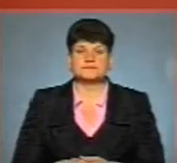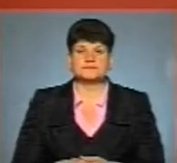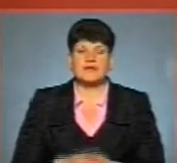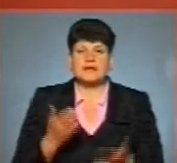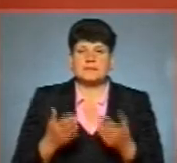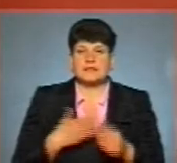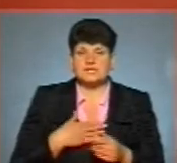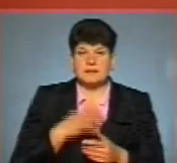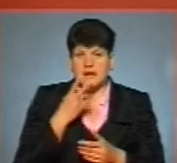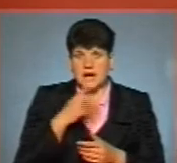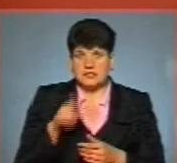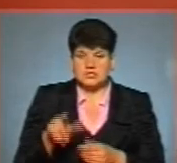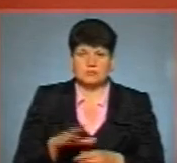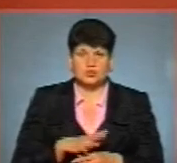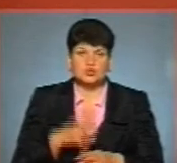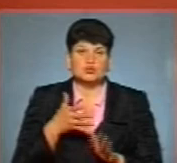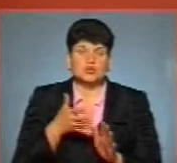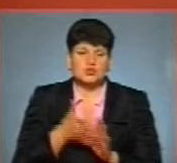Якби нашим глядачам було зрозуміліше,